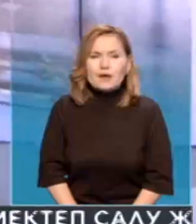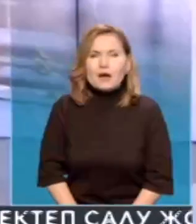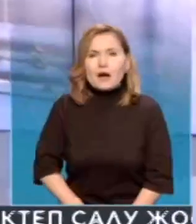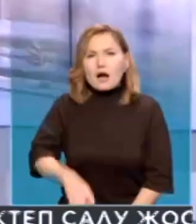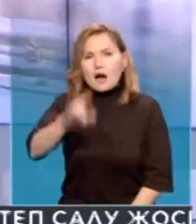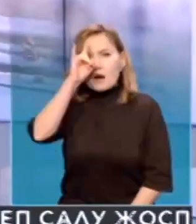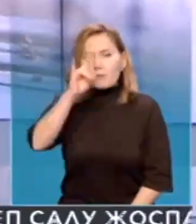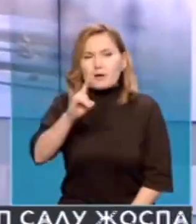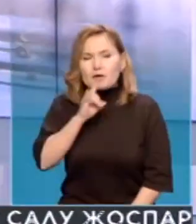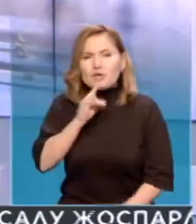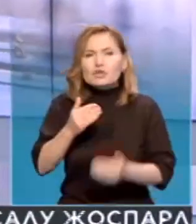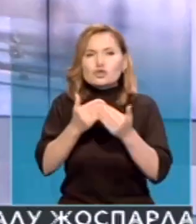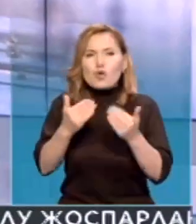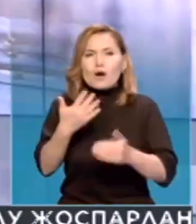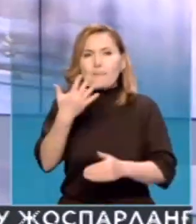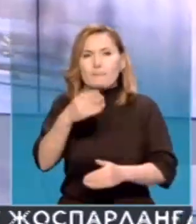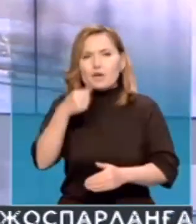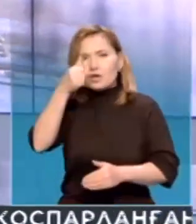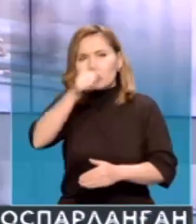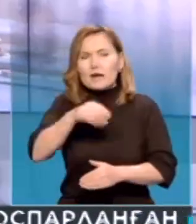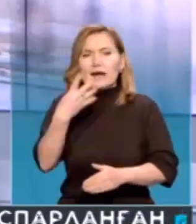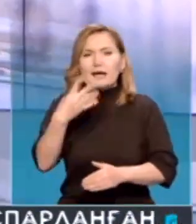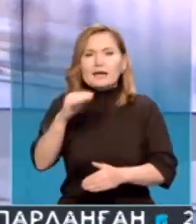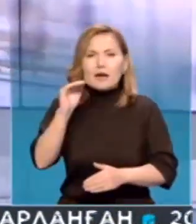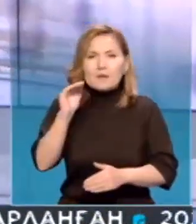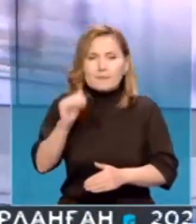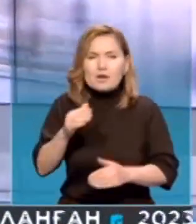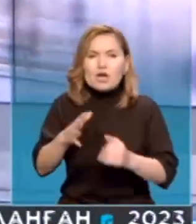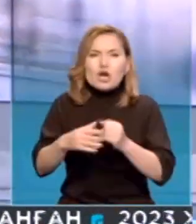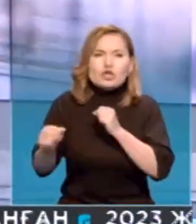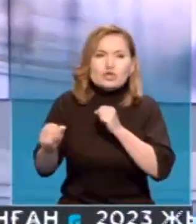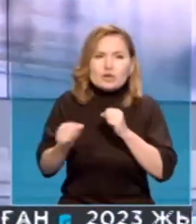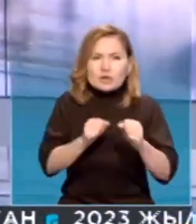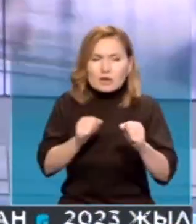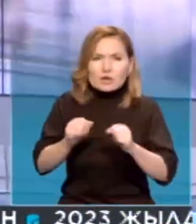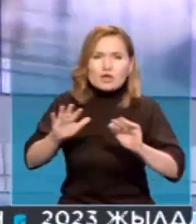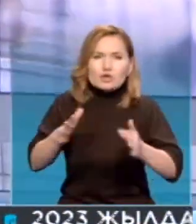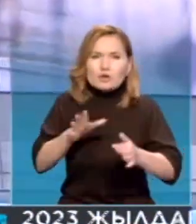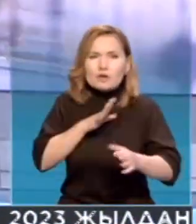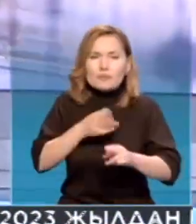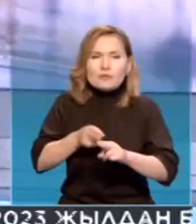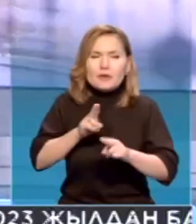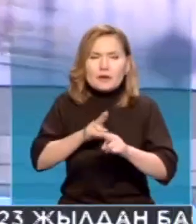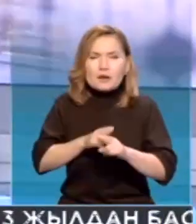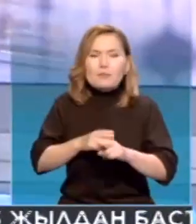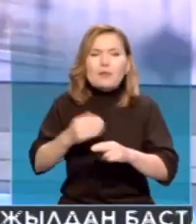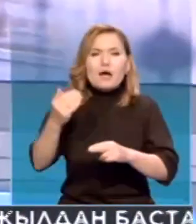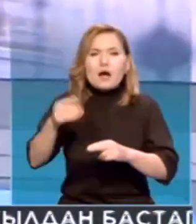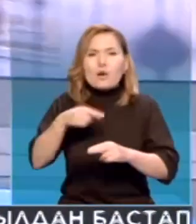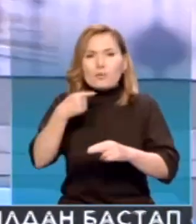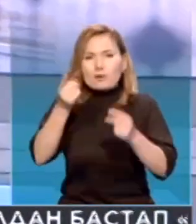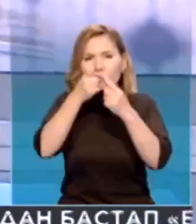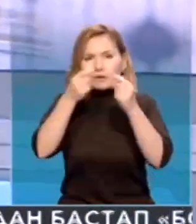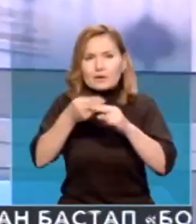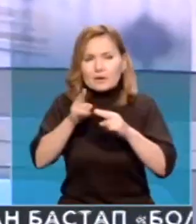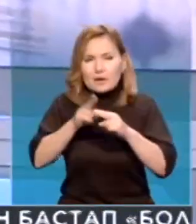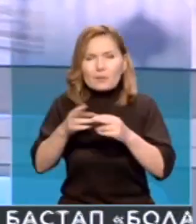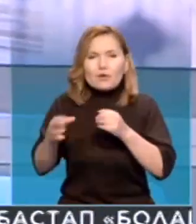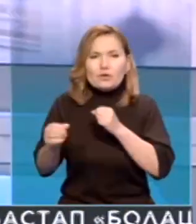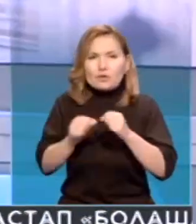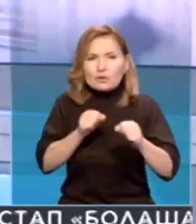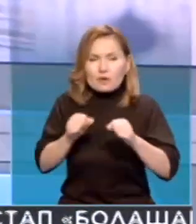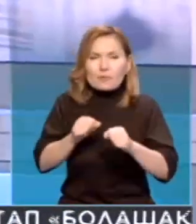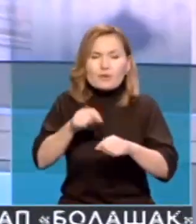Ал Қазақстанда соңғы 5 жылда 40 мыңға жуық жер сілкінісі тіркелген. Сейсмологтардың сөзінше дүмпудің көбі